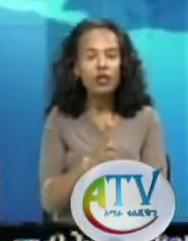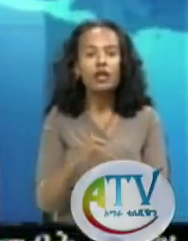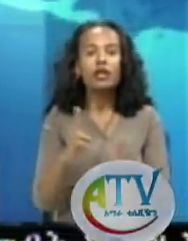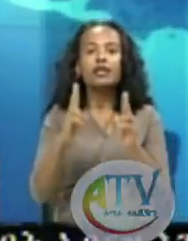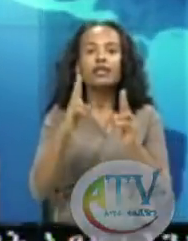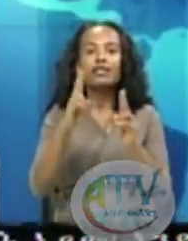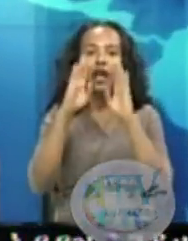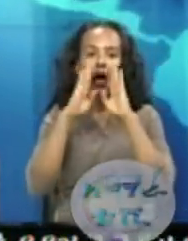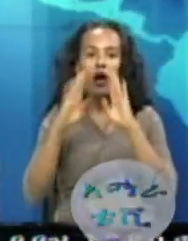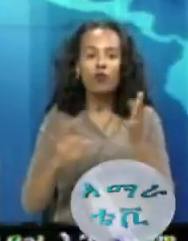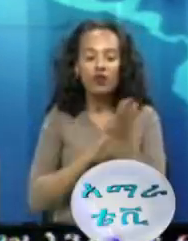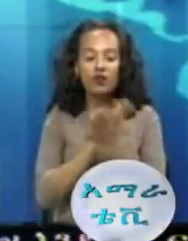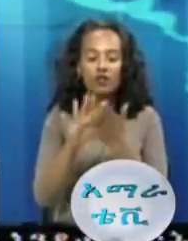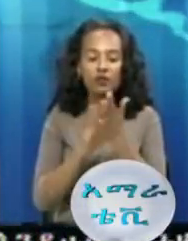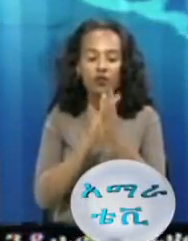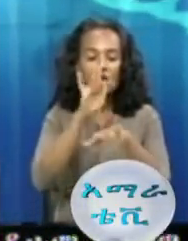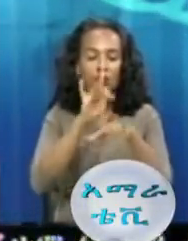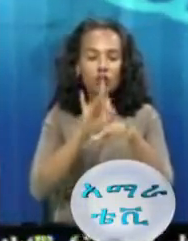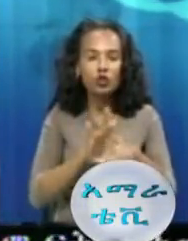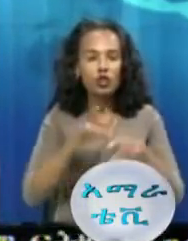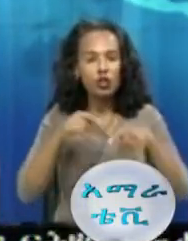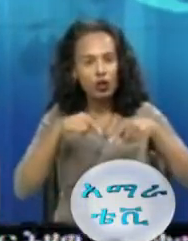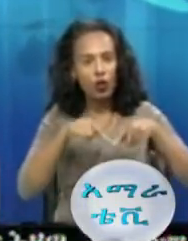መደፍረስ ምልክቶችን ጥቆማ